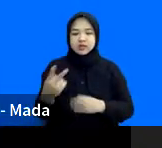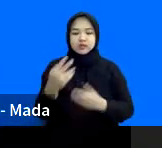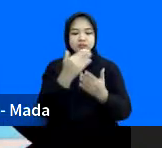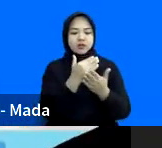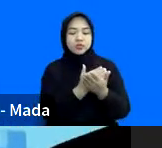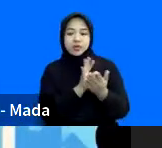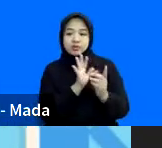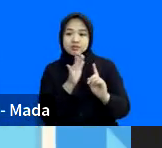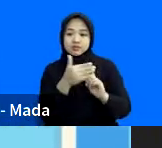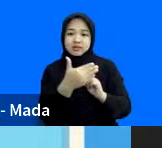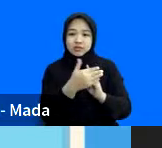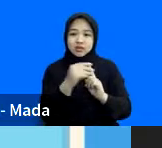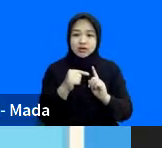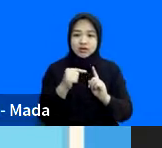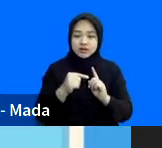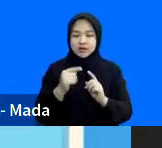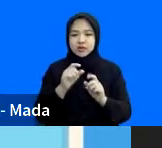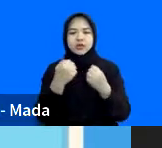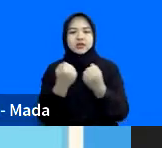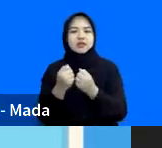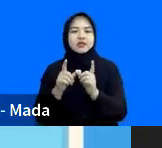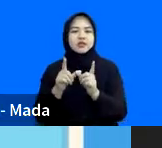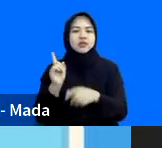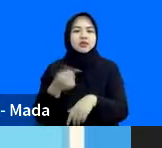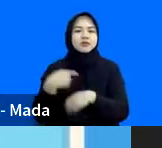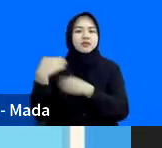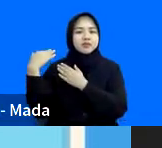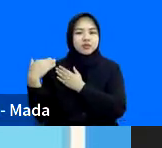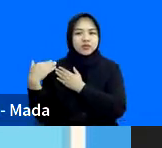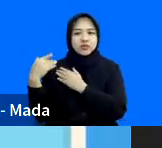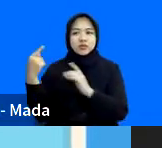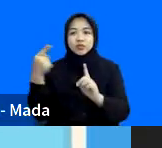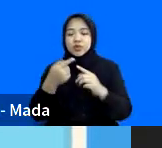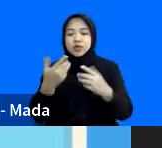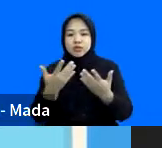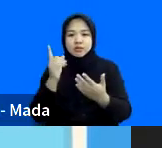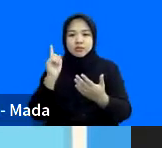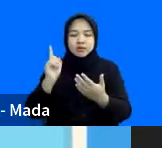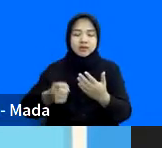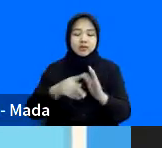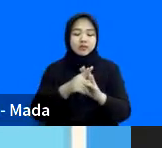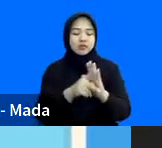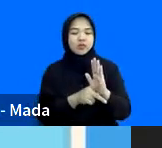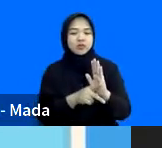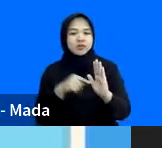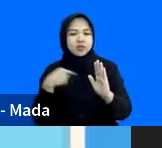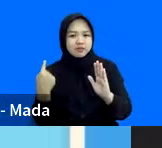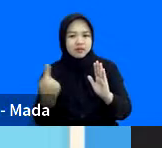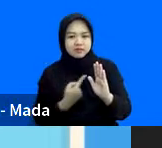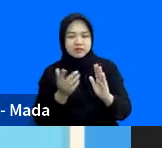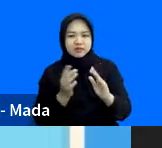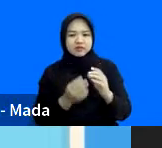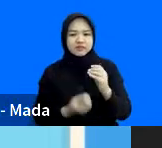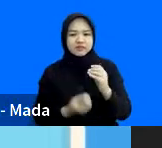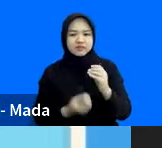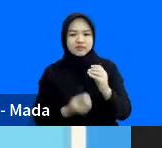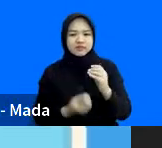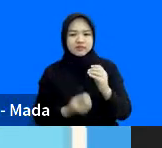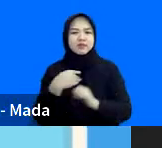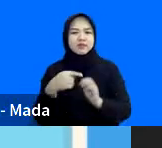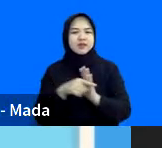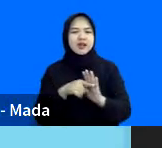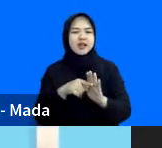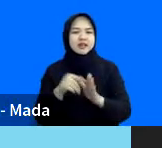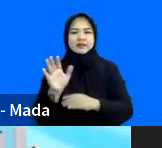tanggung jawab dan kewajiban organisasi kami, dengan tujuan memastikan bahwa program-program kami tidak menimbulkan dampak negatif bagi